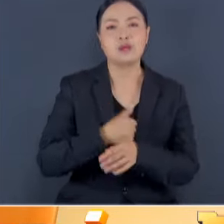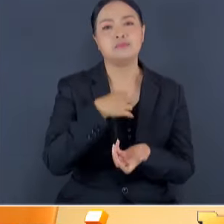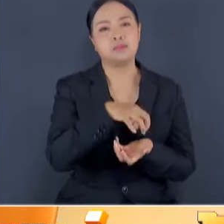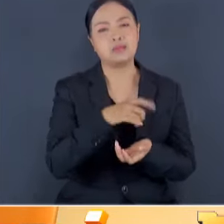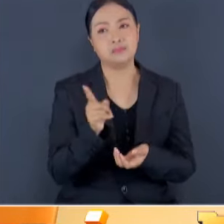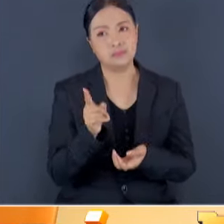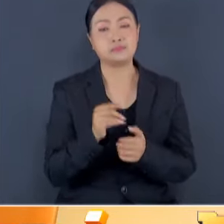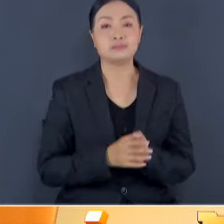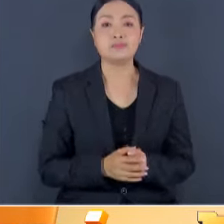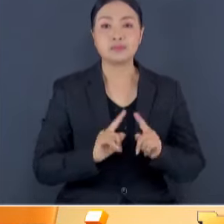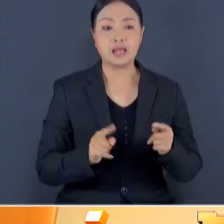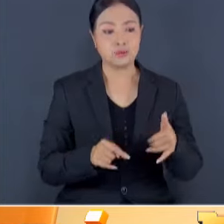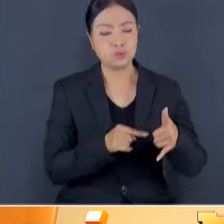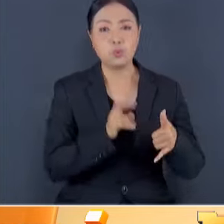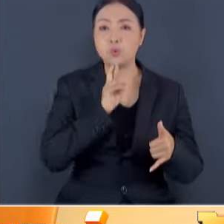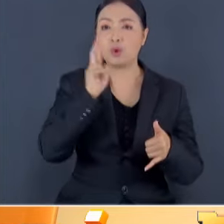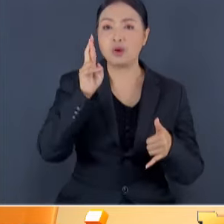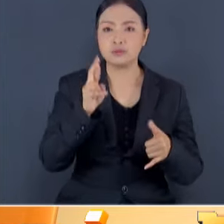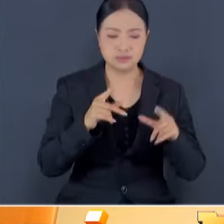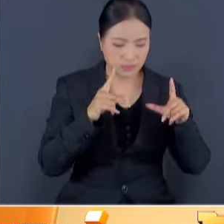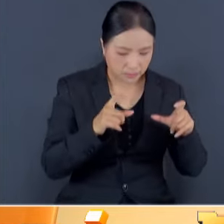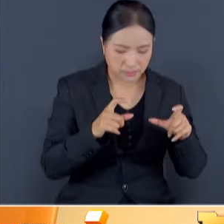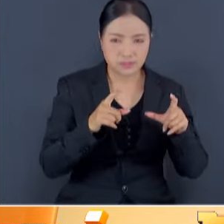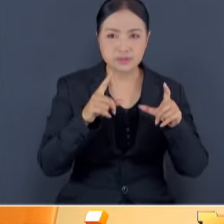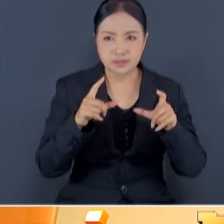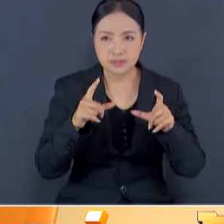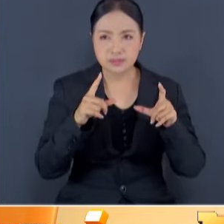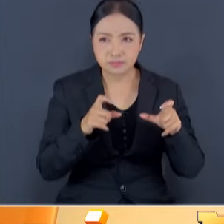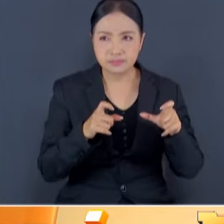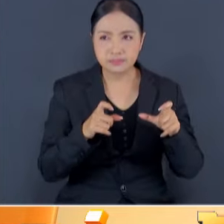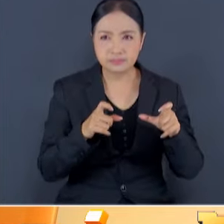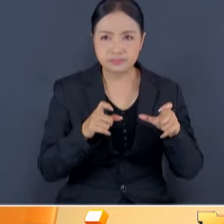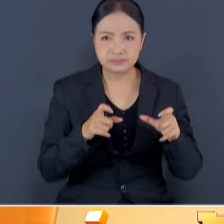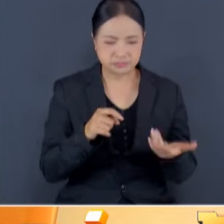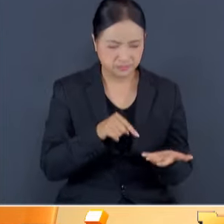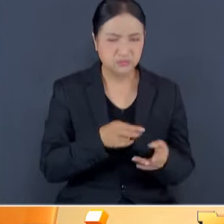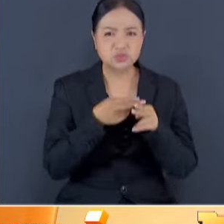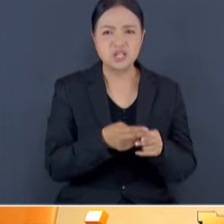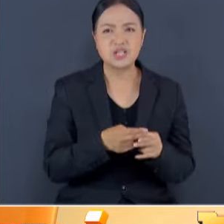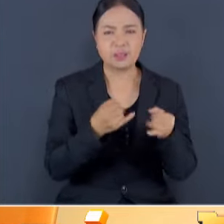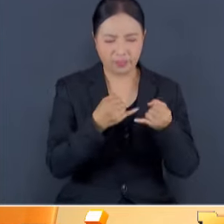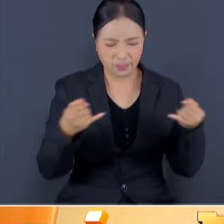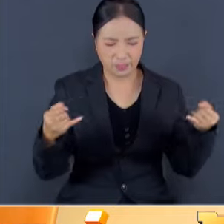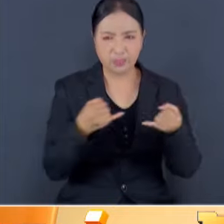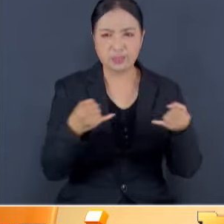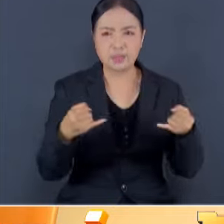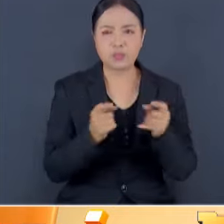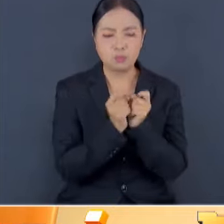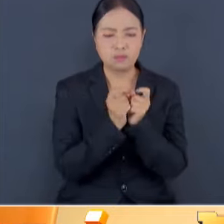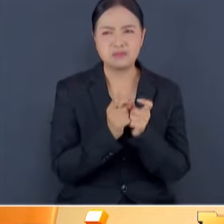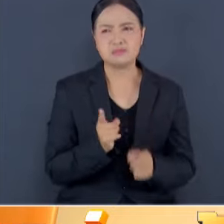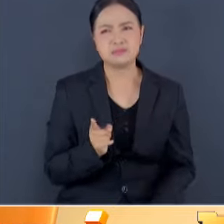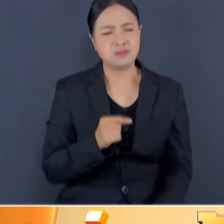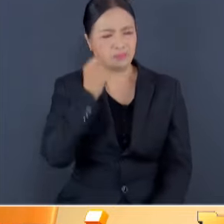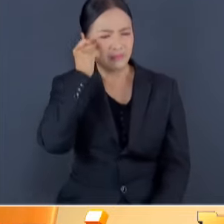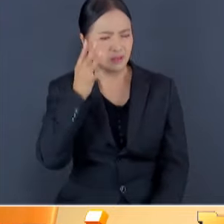โภชนาการแต่ผู้ร้องเรียนกลับเลือกถ่ายรูปรูปจานของเด็กพิเศษคนนหนึ่งที่ทานเฉพาะเส้นบะหมี่เท่านั้นอ้อผอก็เลย